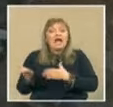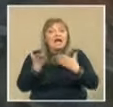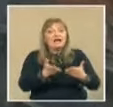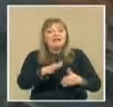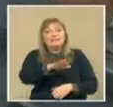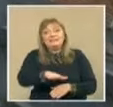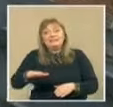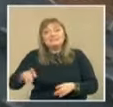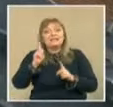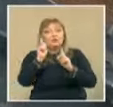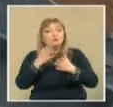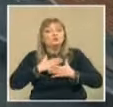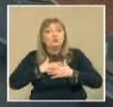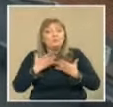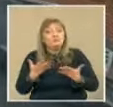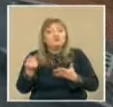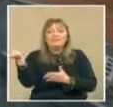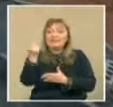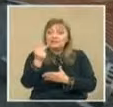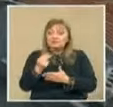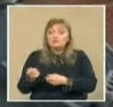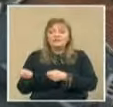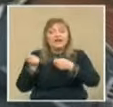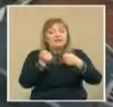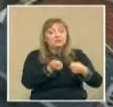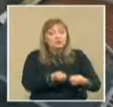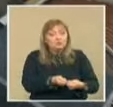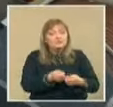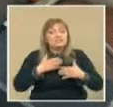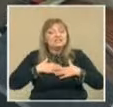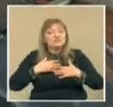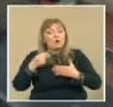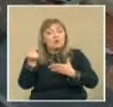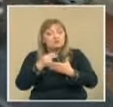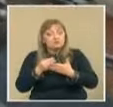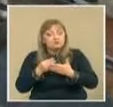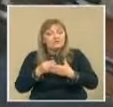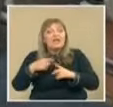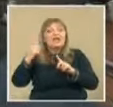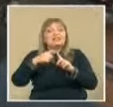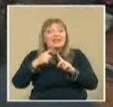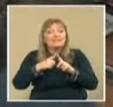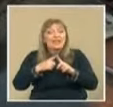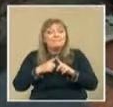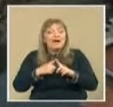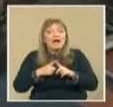децата, които обичат да рисуват, да донесат свои рисунки на тема «Животът на китовете». Срокът е до 7 март.